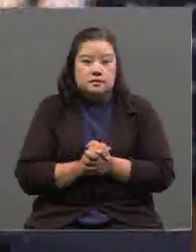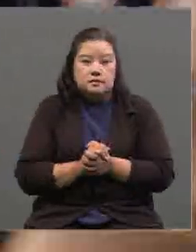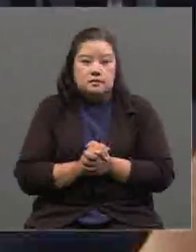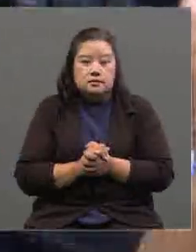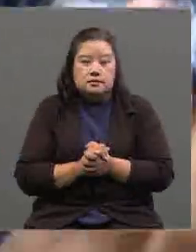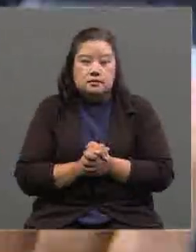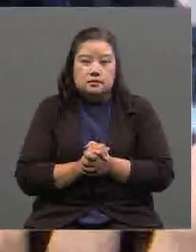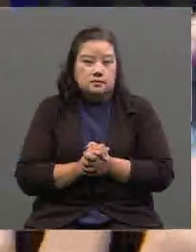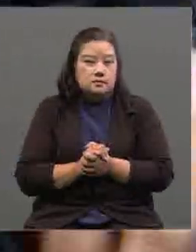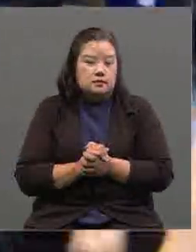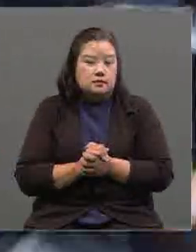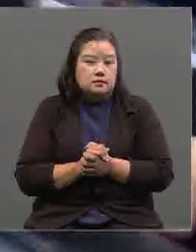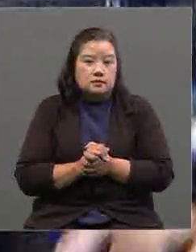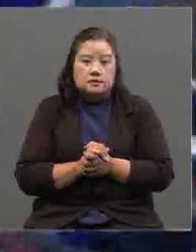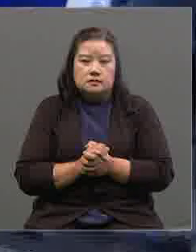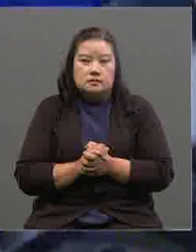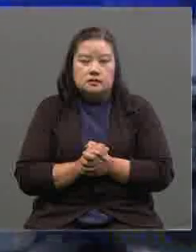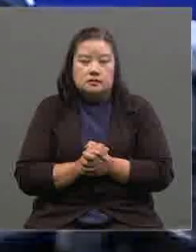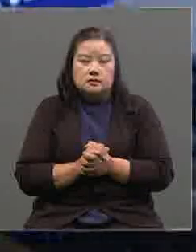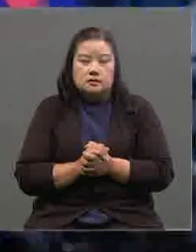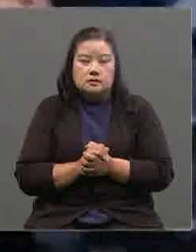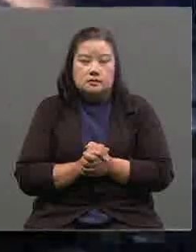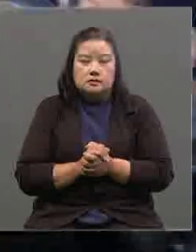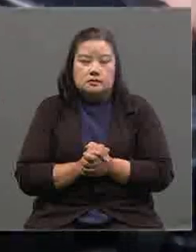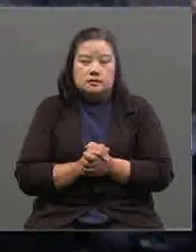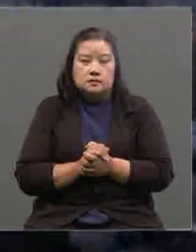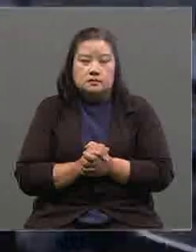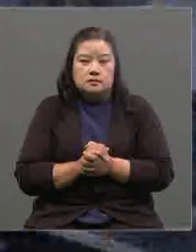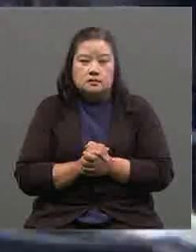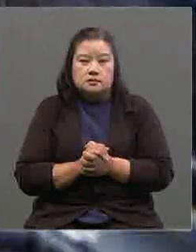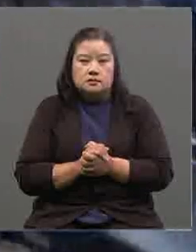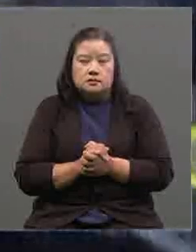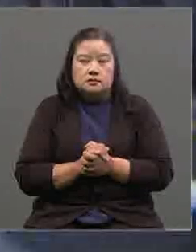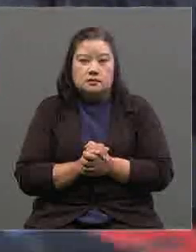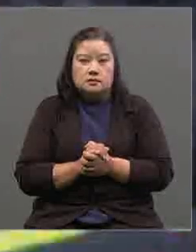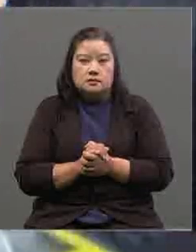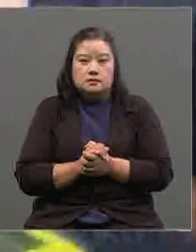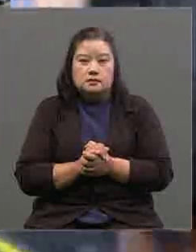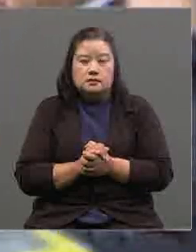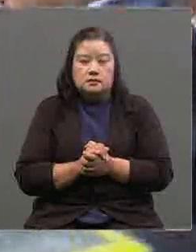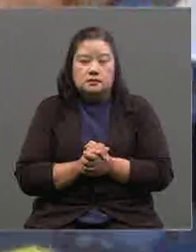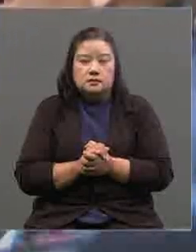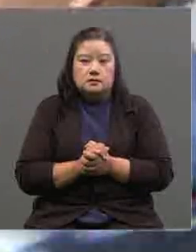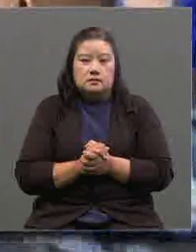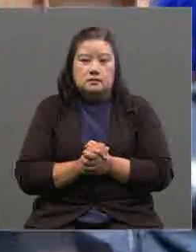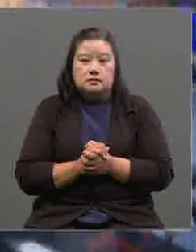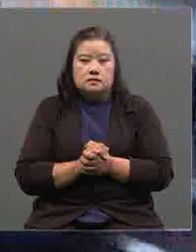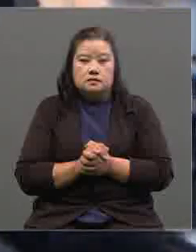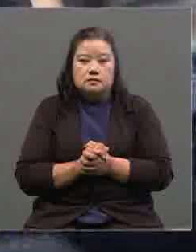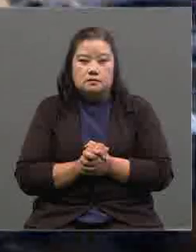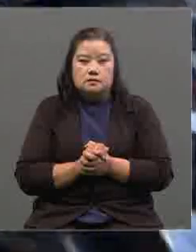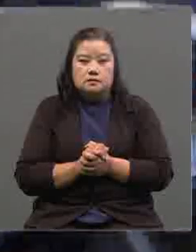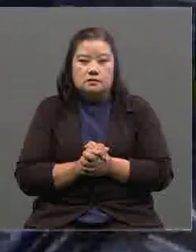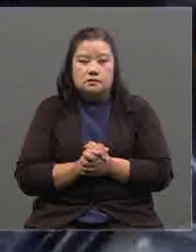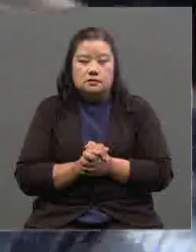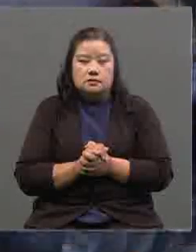ล้วเนี่ยครับ ตั้งอีกแดนก็กำลังเริ่ม ครับ คนเอกนี่มาร